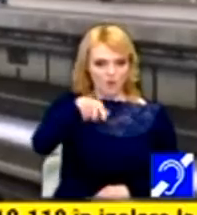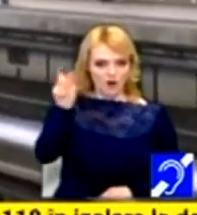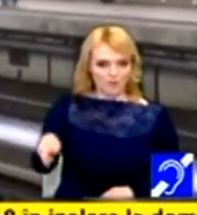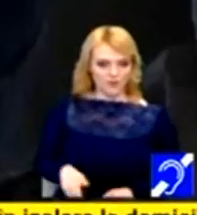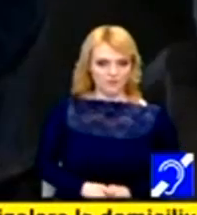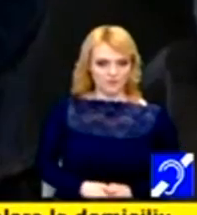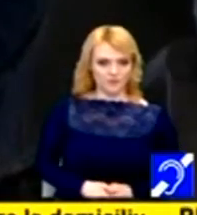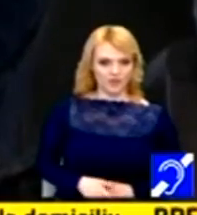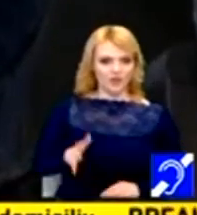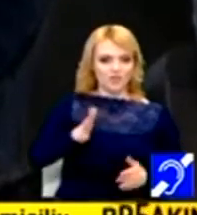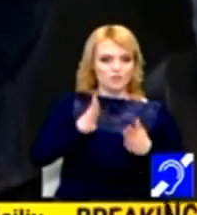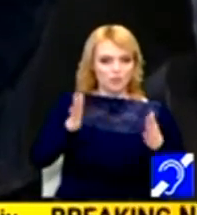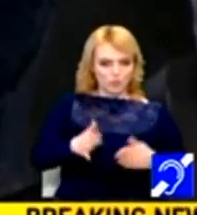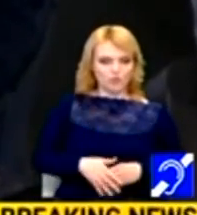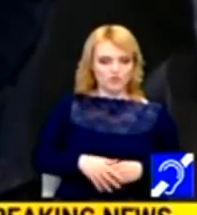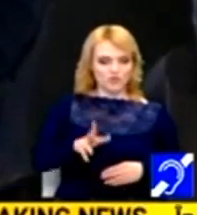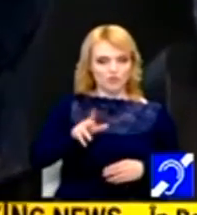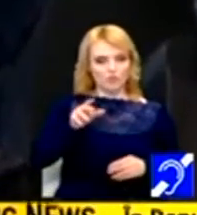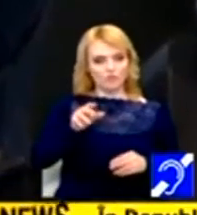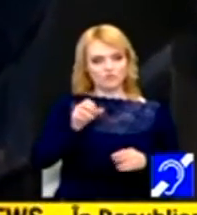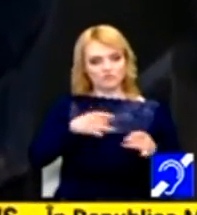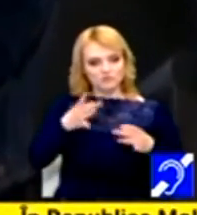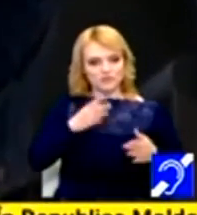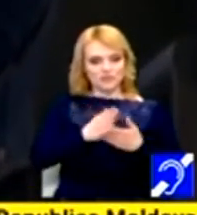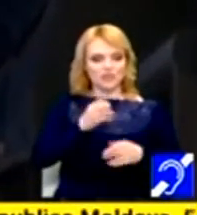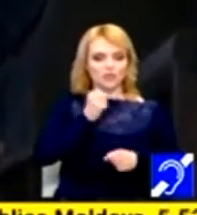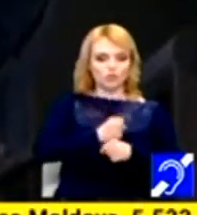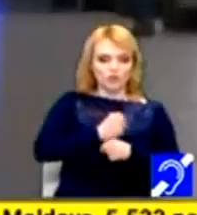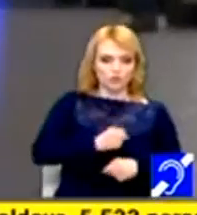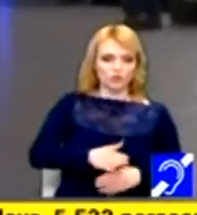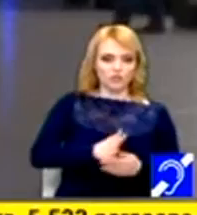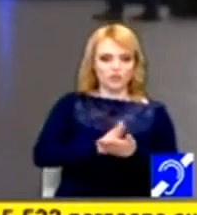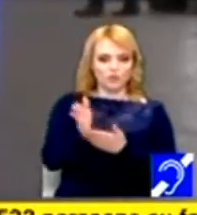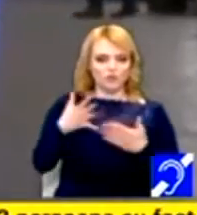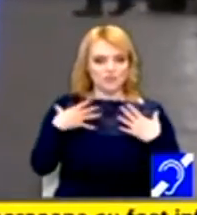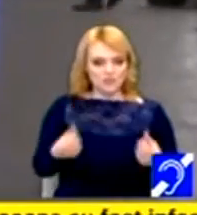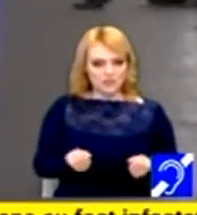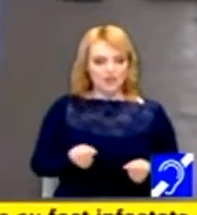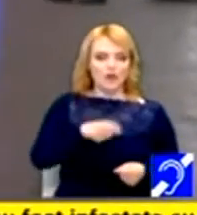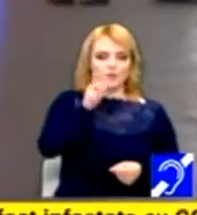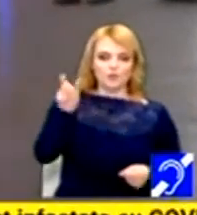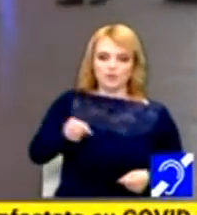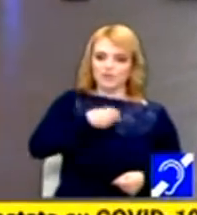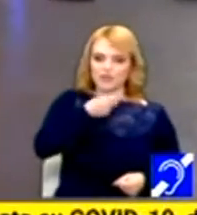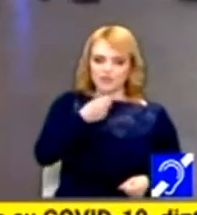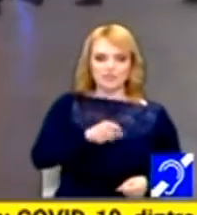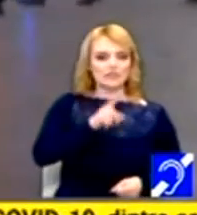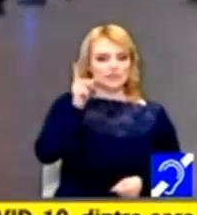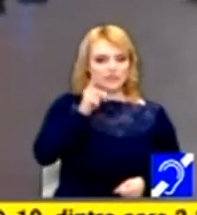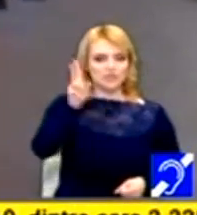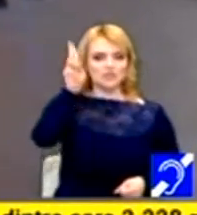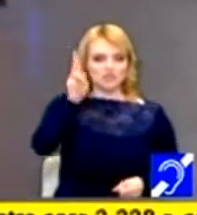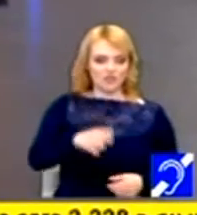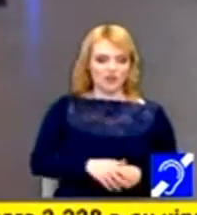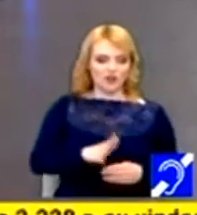El a precizat că cei mai expuși stresului psihologic sunt angajații din domeniul sănătății, persoanele în vârstă, adolescenții și cei